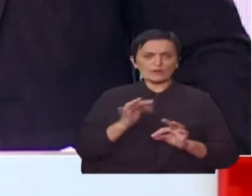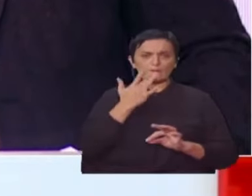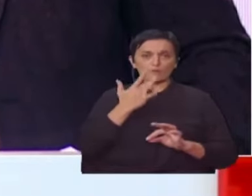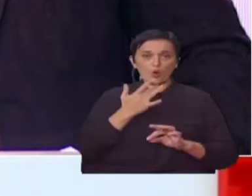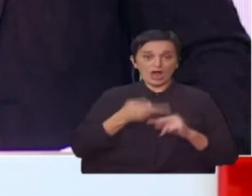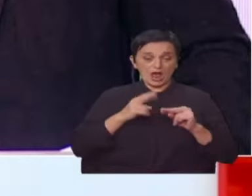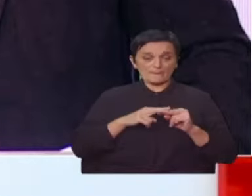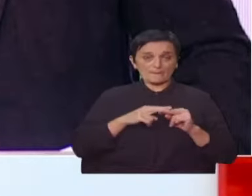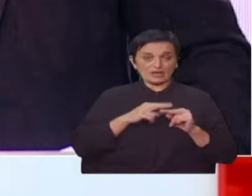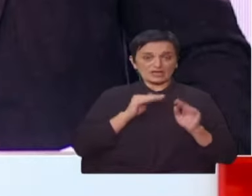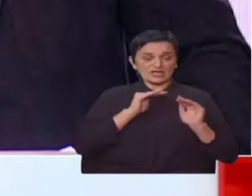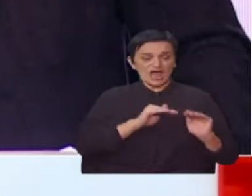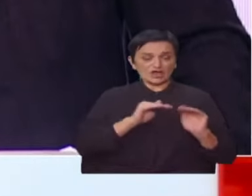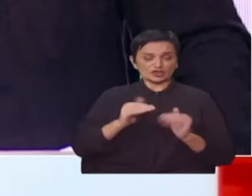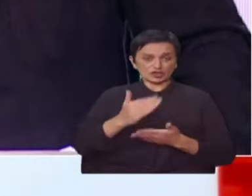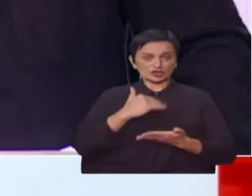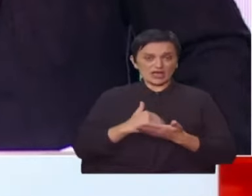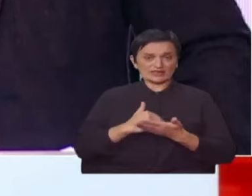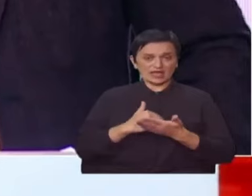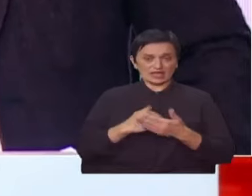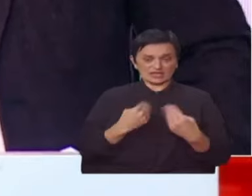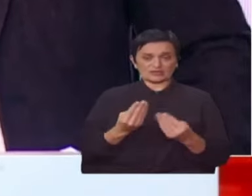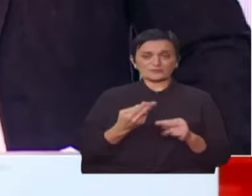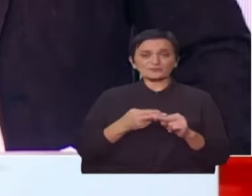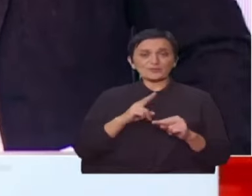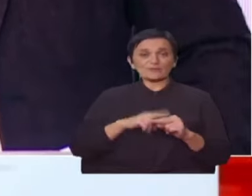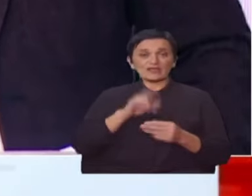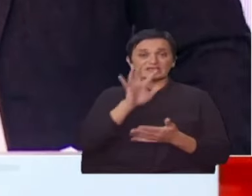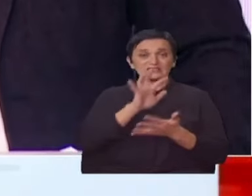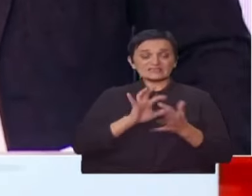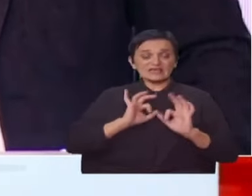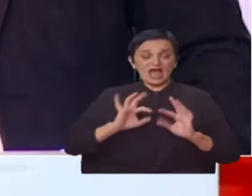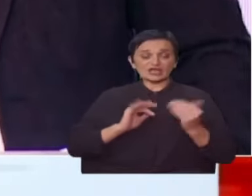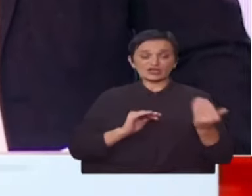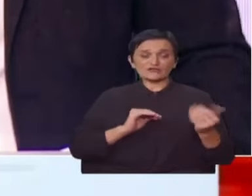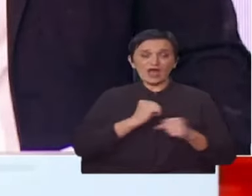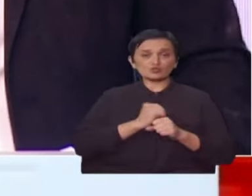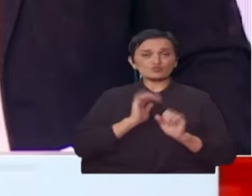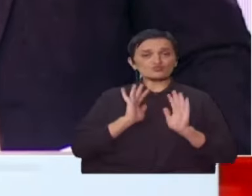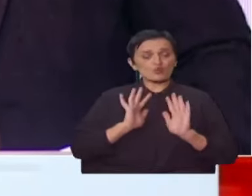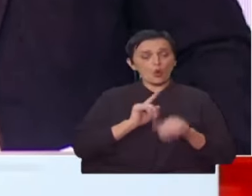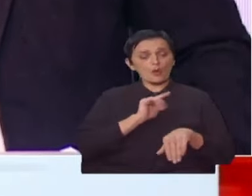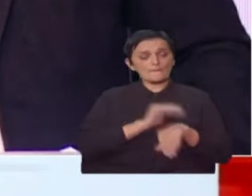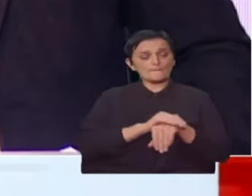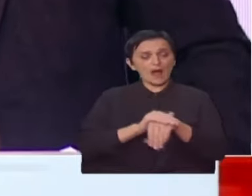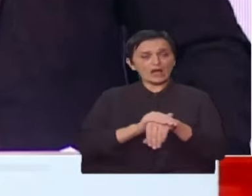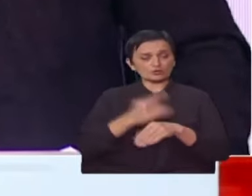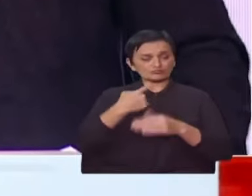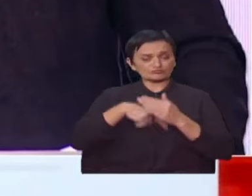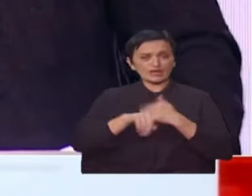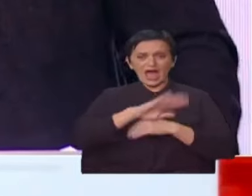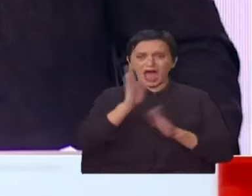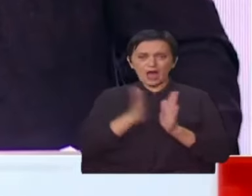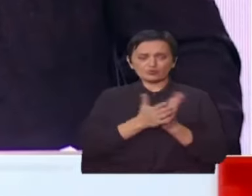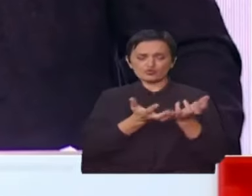ამ ხელშესახებ შედეგებს იძლევა. ამიტომ ის განცხადება, რასაც თქვენ აკეთებთ, რომ ეს მხოლოდ ამ ფაქტორებით იყო გამოწვეული,